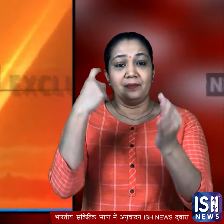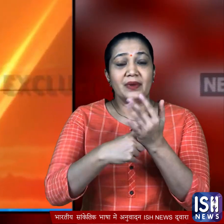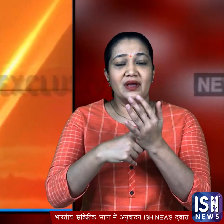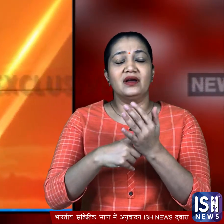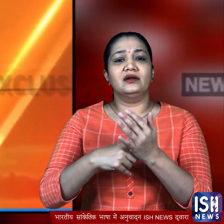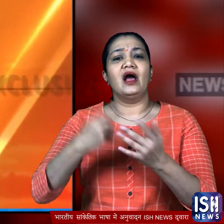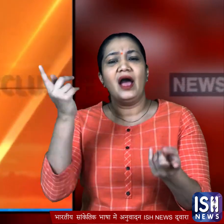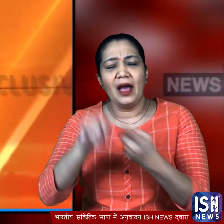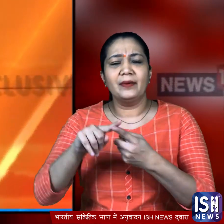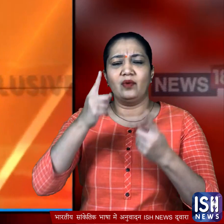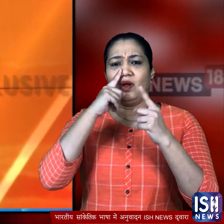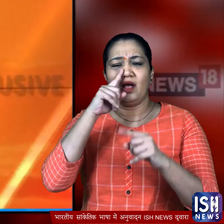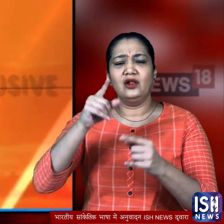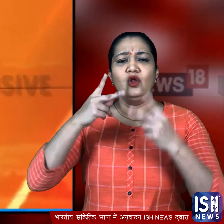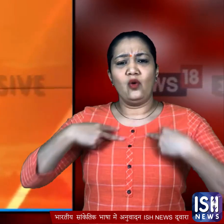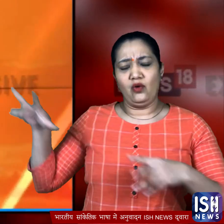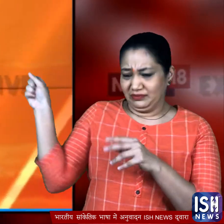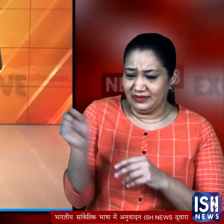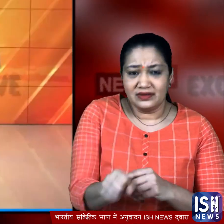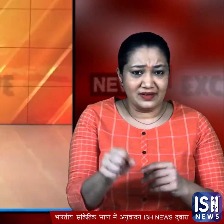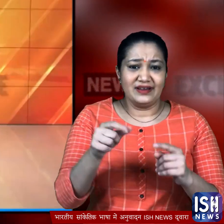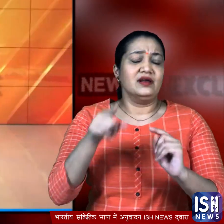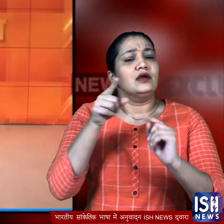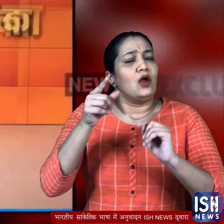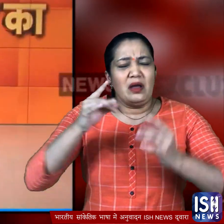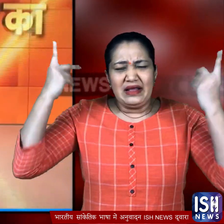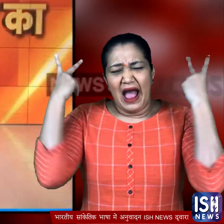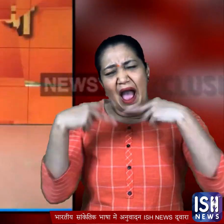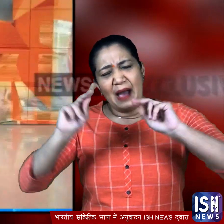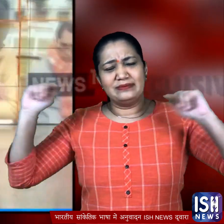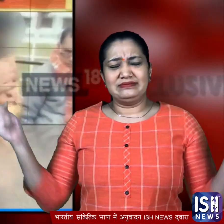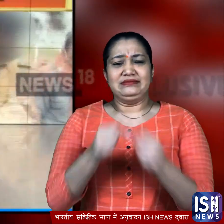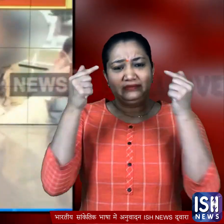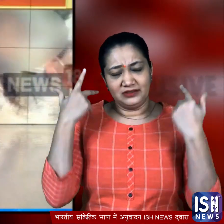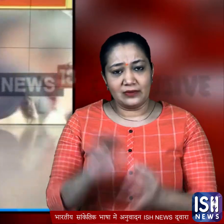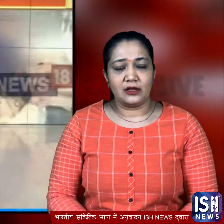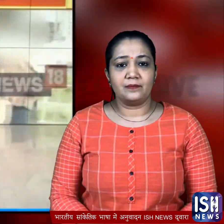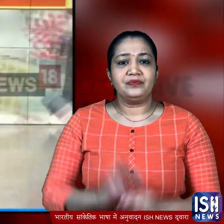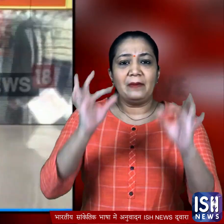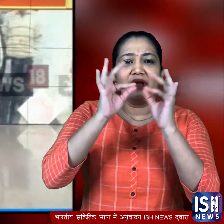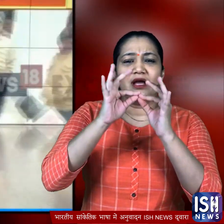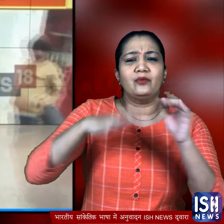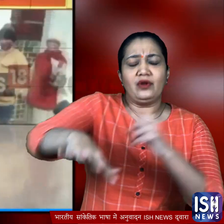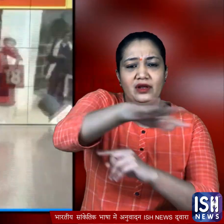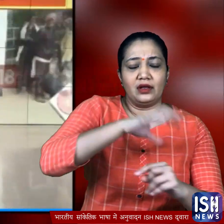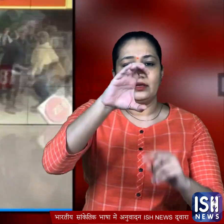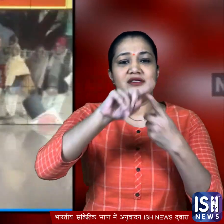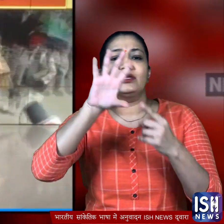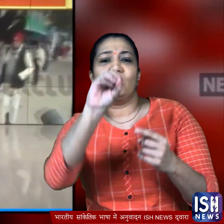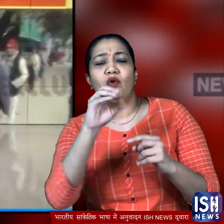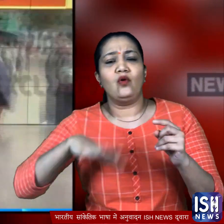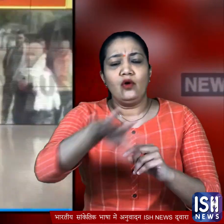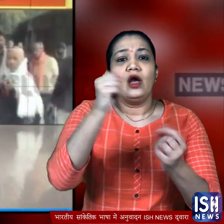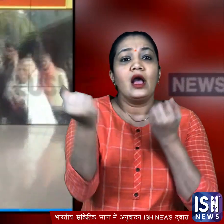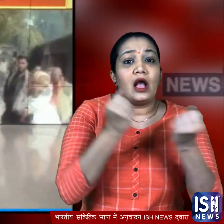राजधानी पटना में पेशी के लिए कोर्ट लाई गई एक लड़की ने जबरदस्त हंगामा किया। बताया गया कि इस लड़की को बख्तियारपुर के सीओ यानी